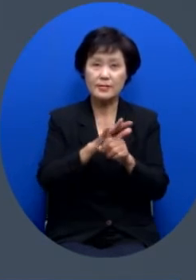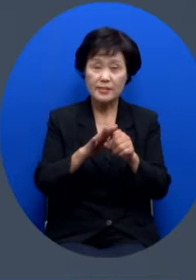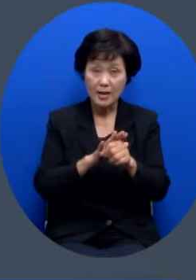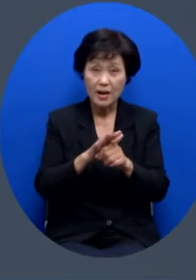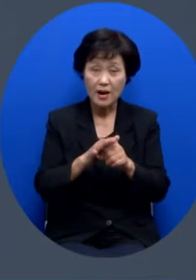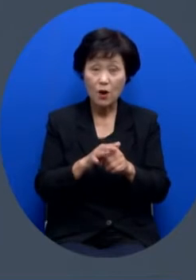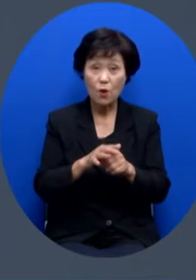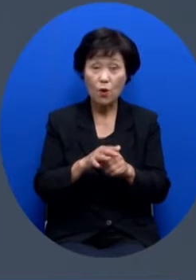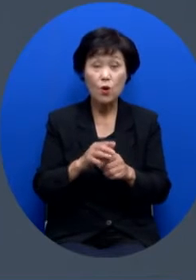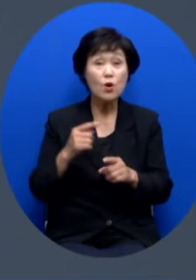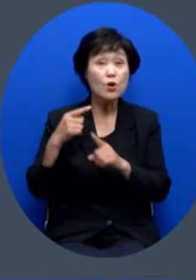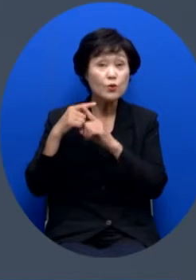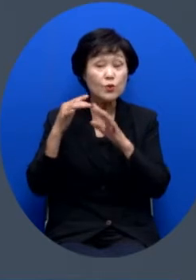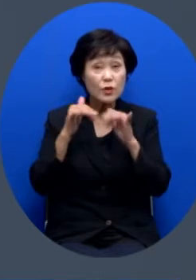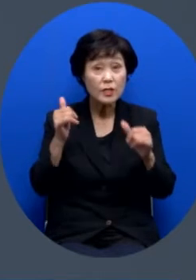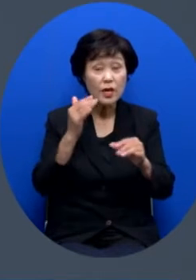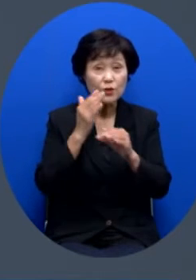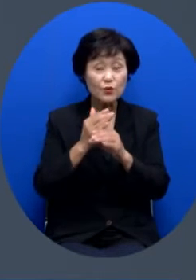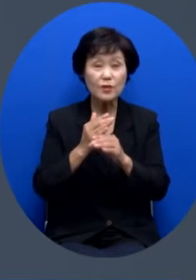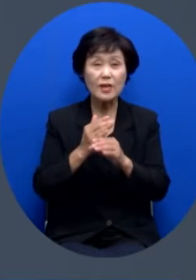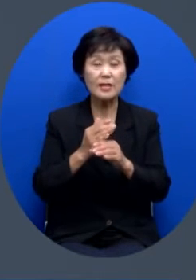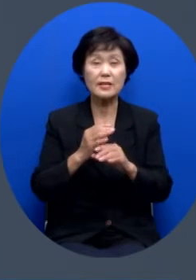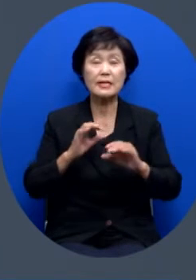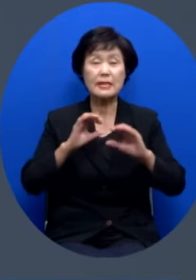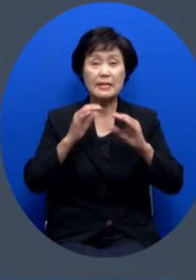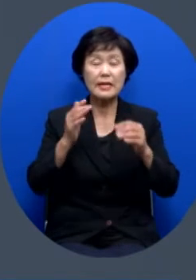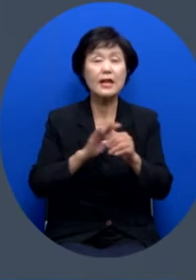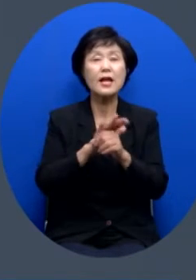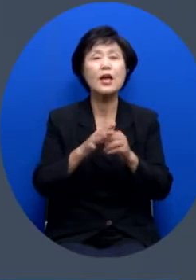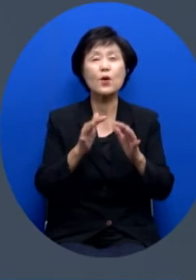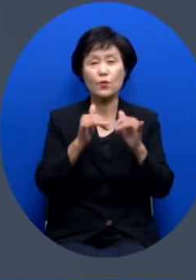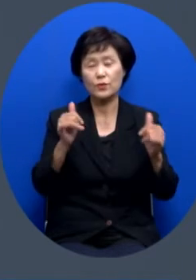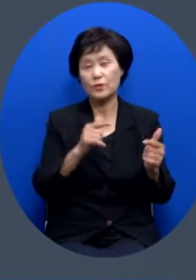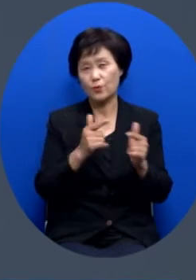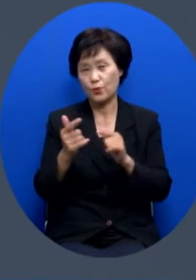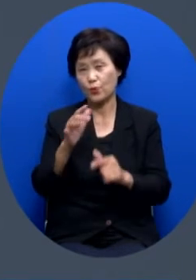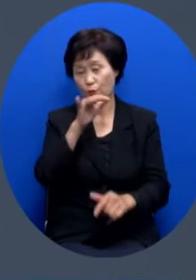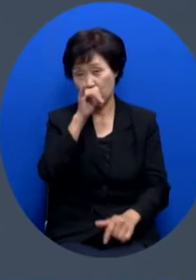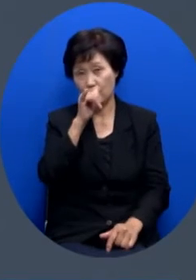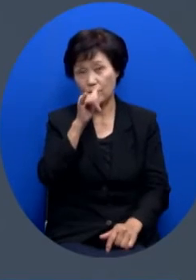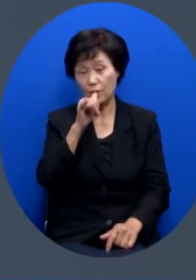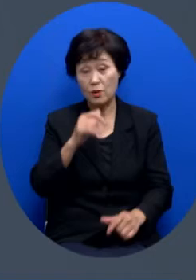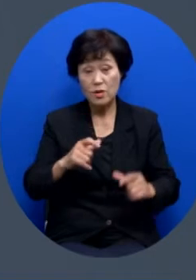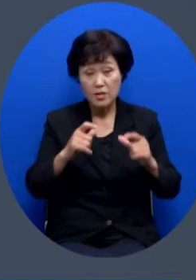애국자가 있습니다 아 나를 사랑하고 또 지역을 성 규모로 인해서